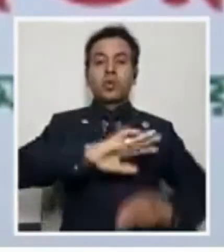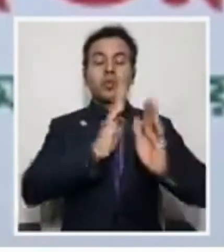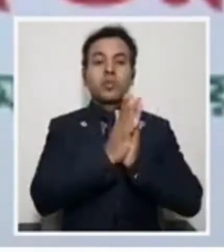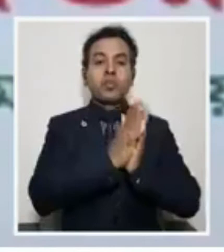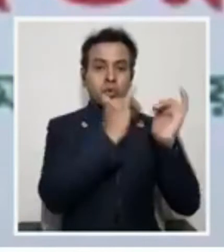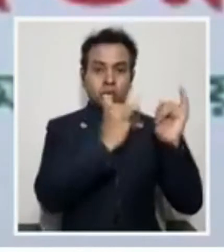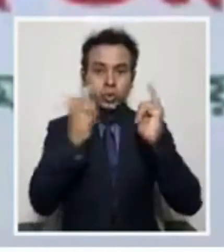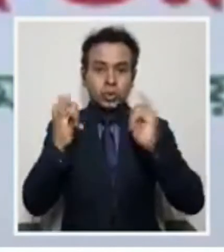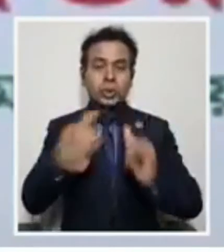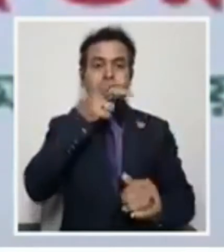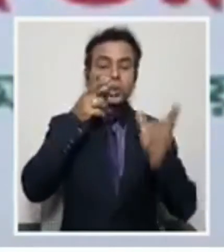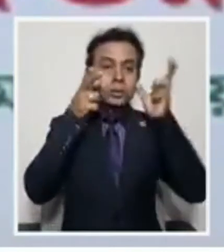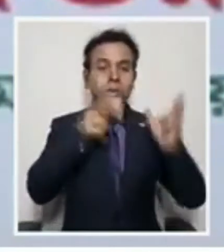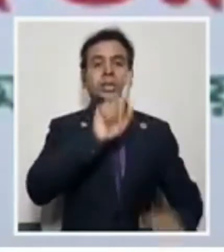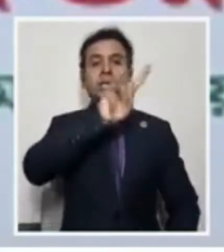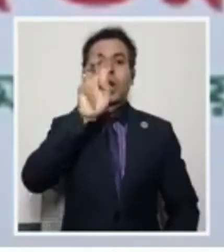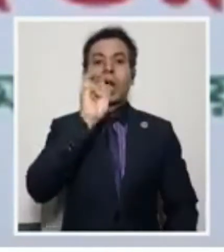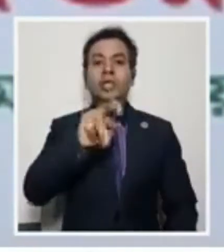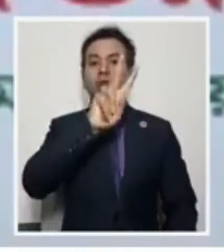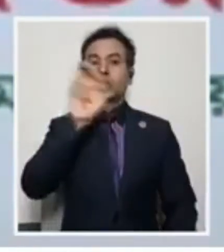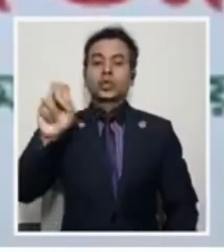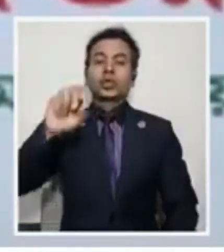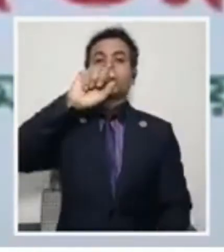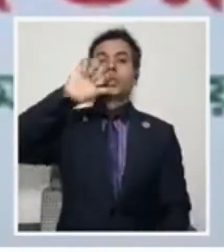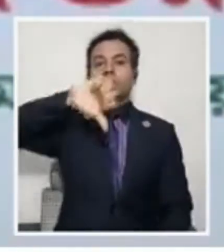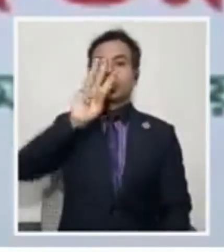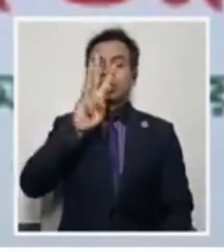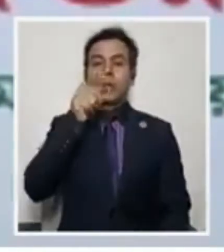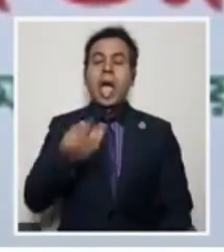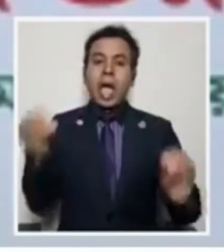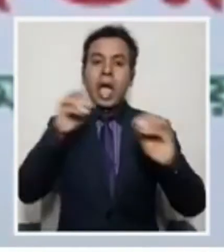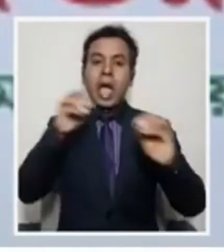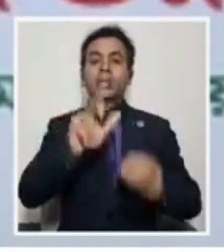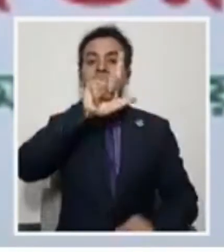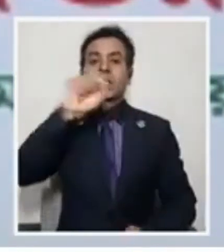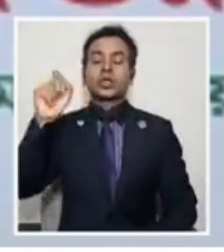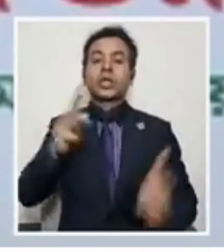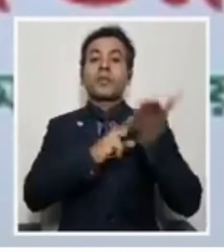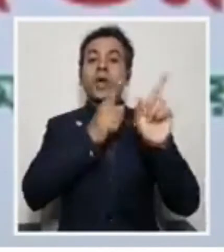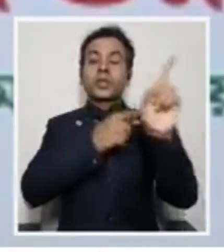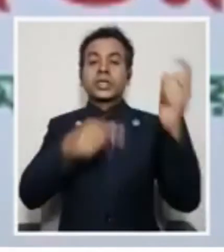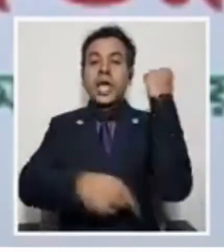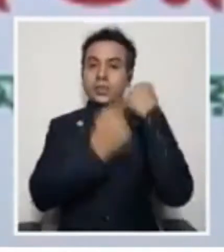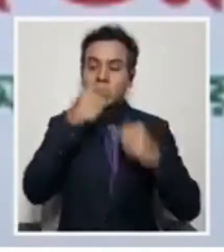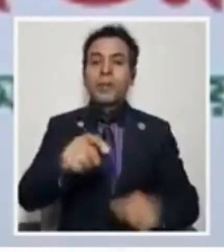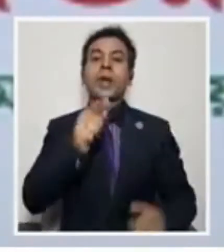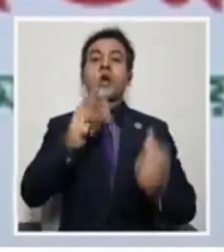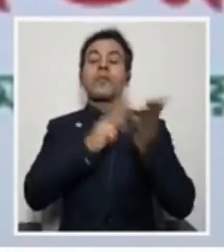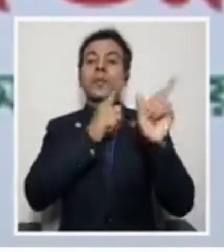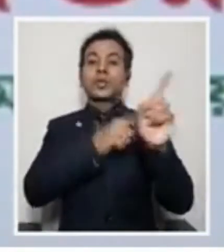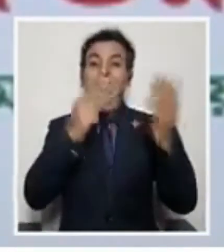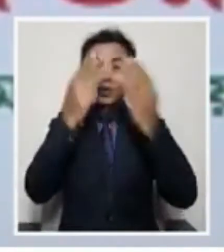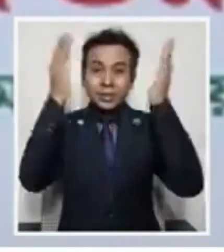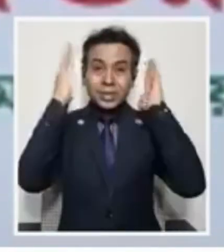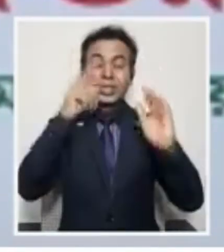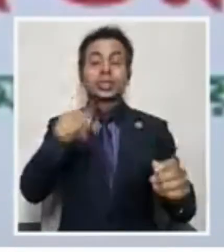67টি শয্যা ময়মনসিংহের মেডিকেল কলেজ এবং নার্সিং ডরমিটরিতে প্রস্তুতির জন্য প্রস্তুতি চলছে। ঢাকা মহানগরীতে